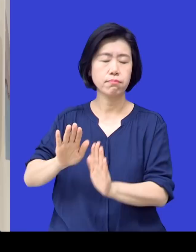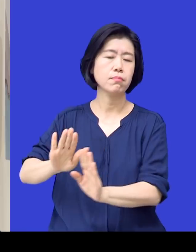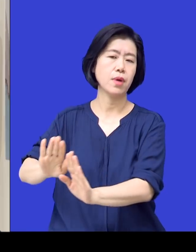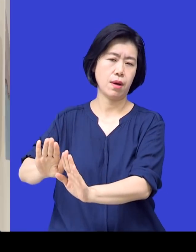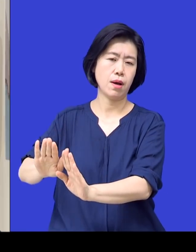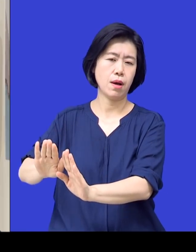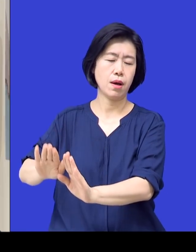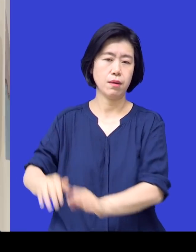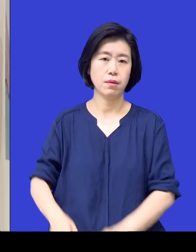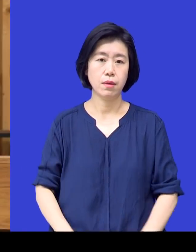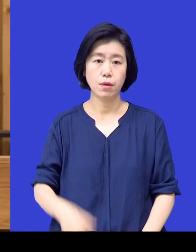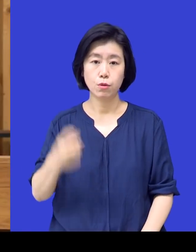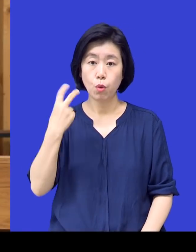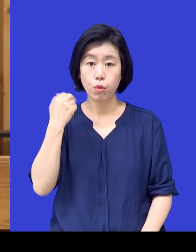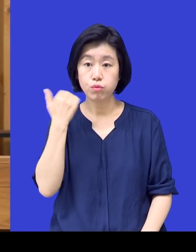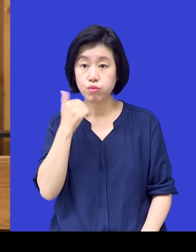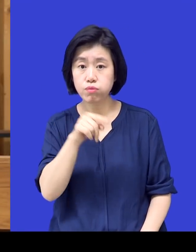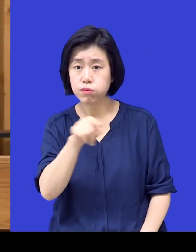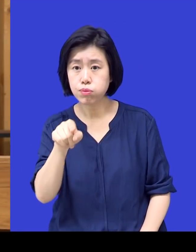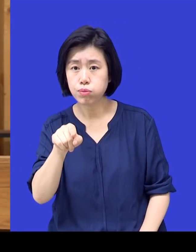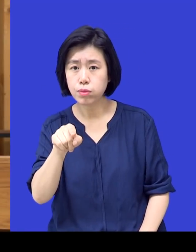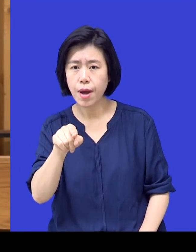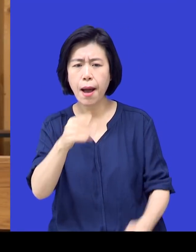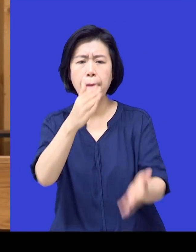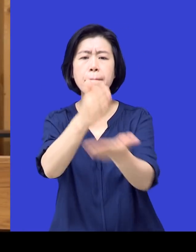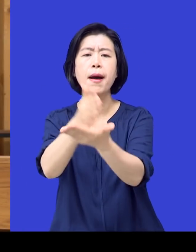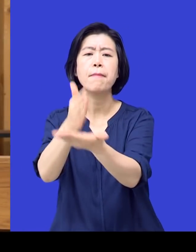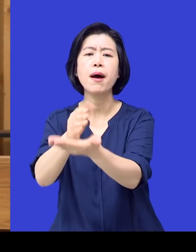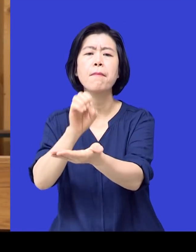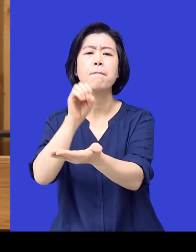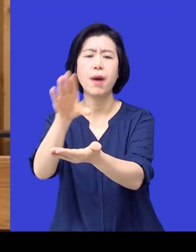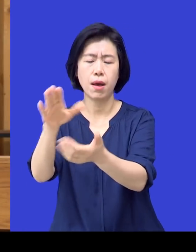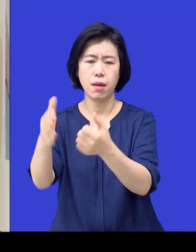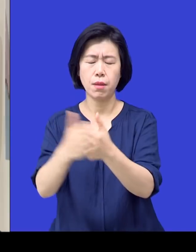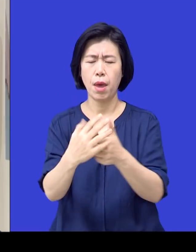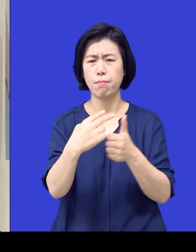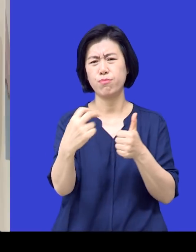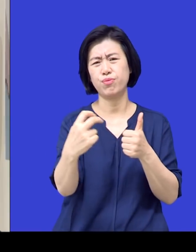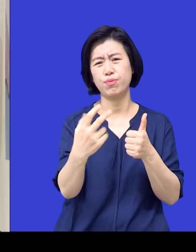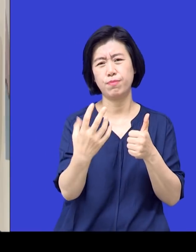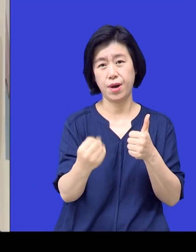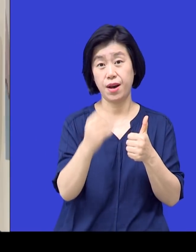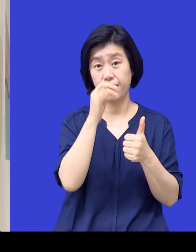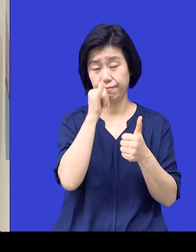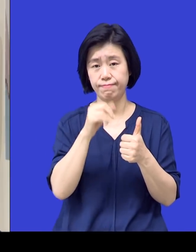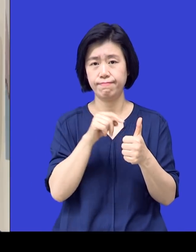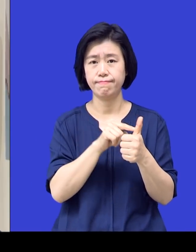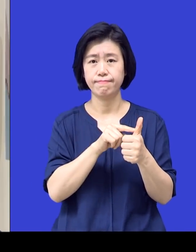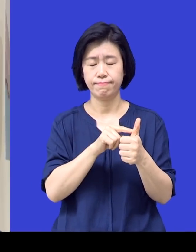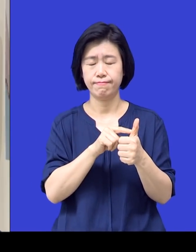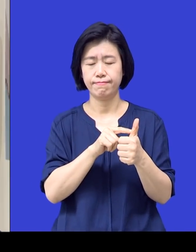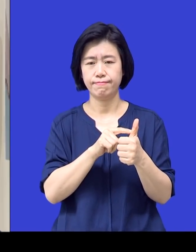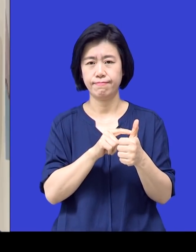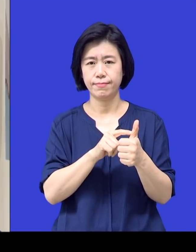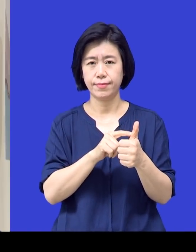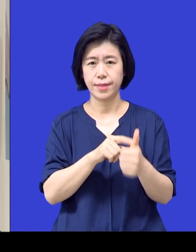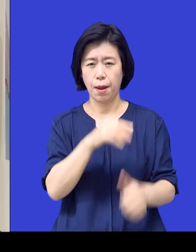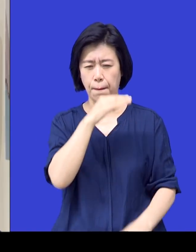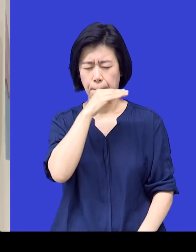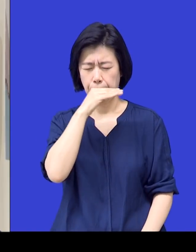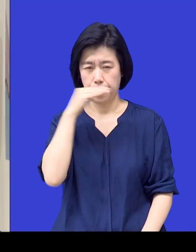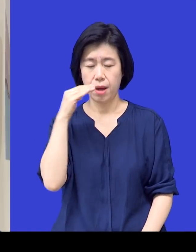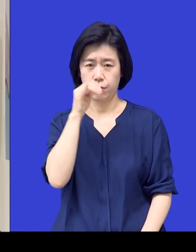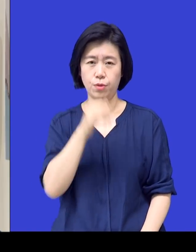분들도 막았어요 아버님이. 그래서 좀 미움도 많이 샀어요. 예. 그런 강직한 분이어서 네.